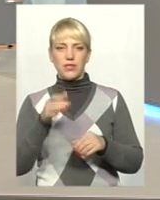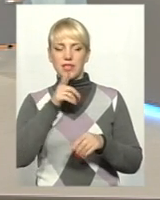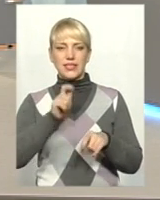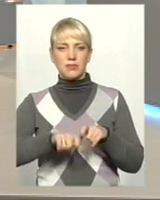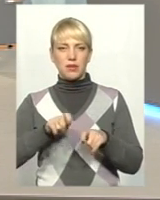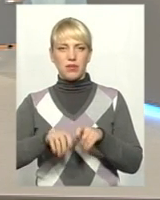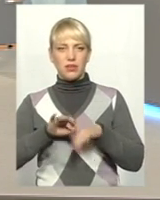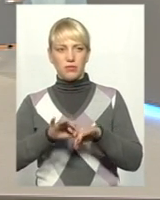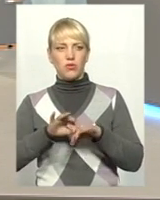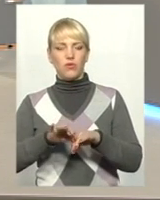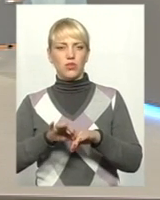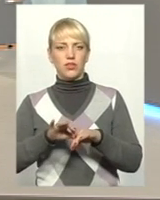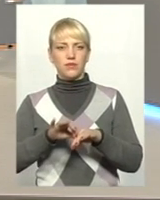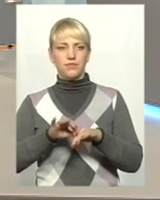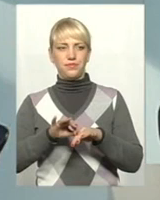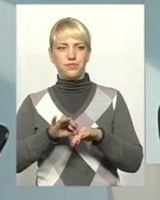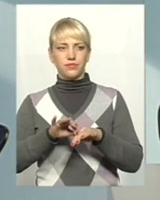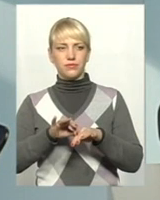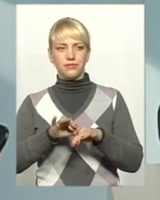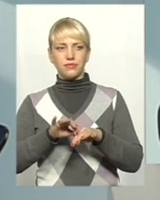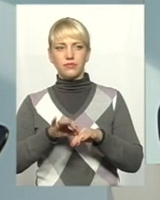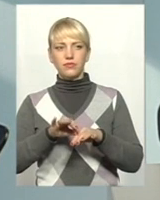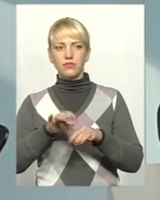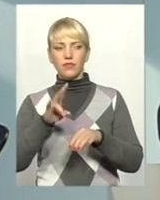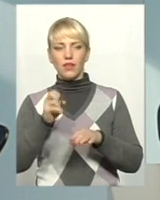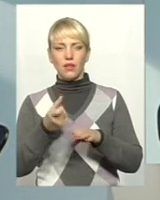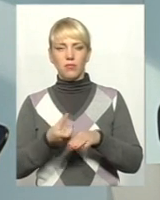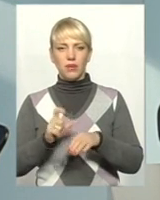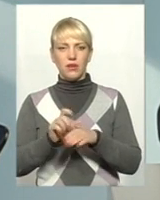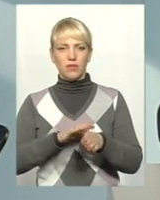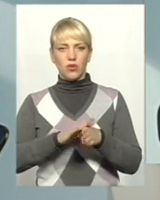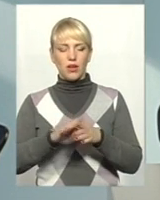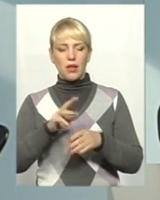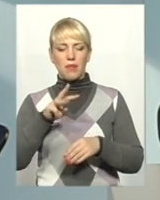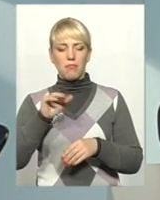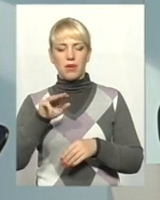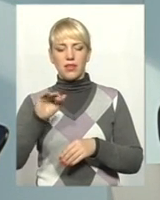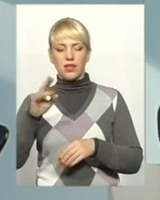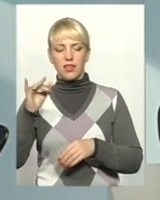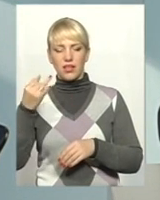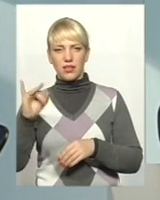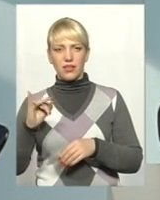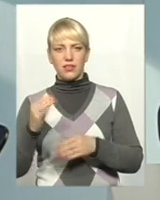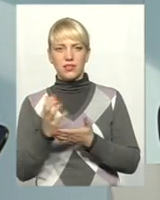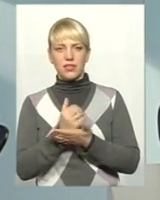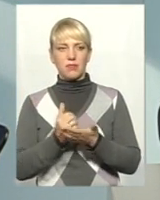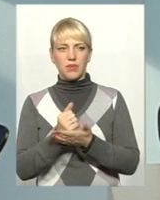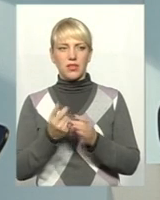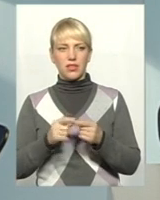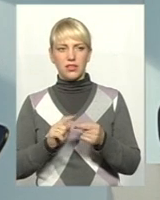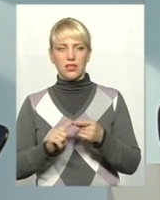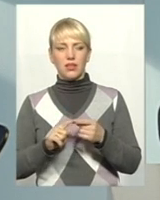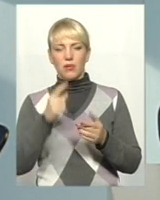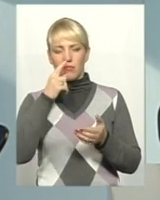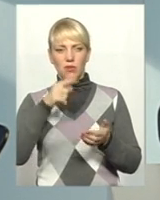це виділення коштів за рахунок перевиконання митного збору. Це туди також попали деякі